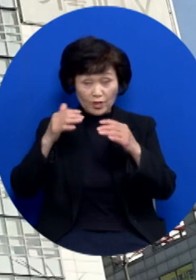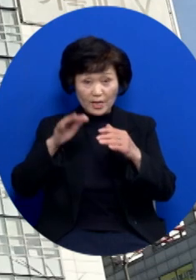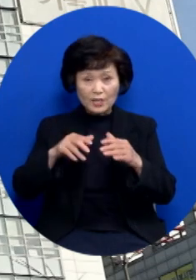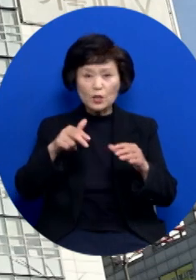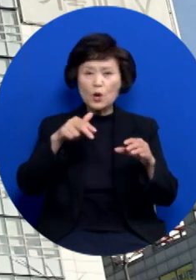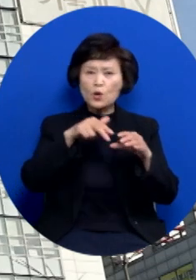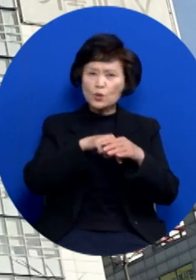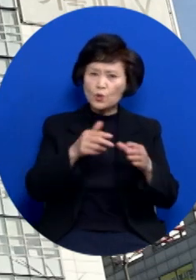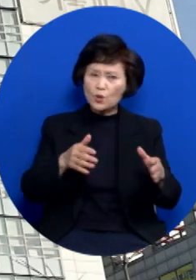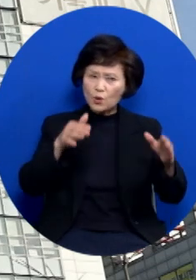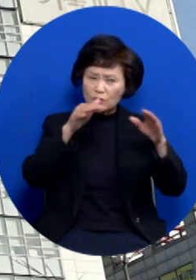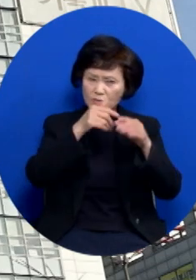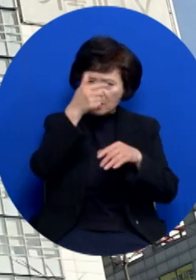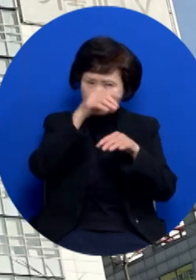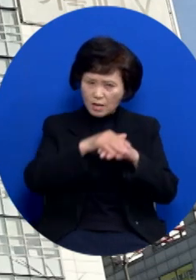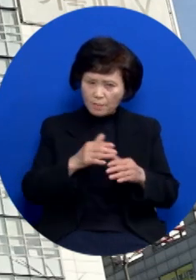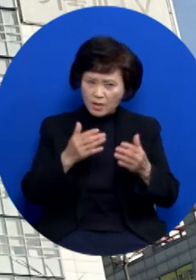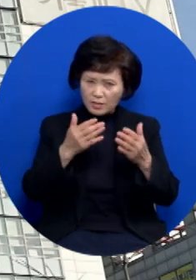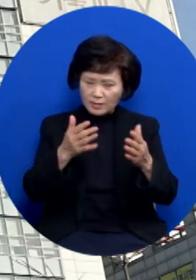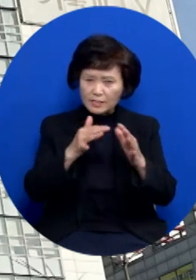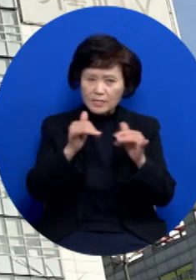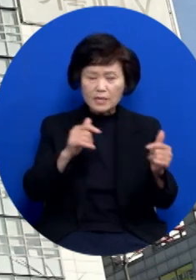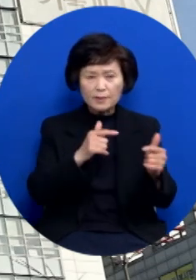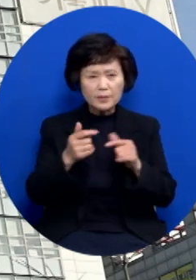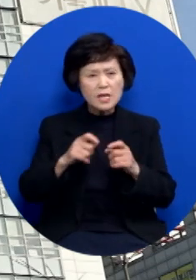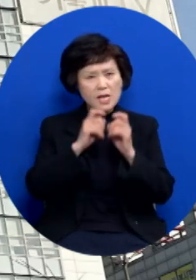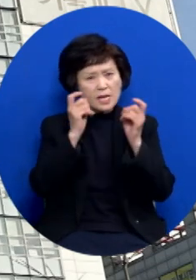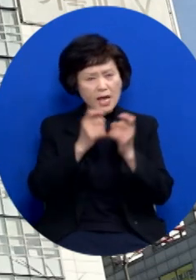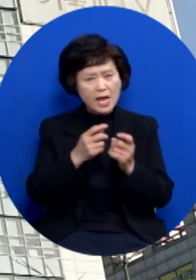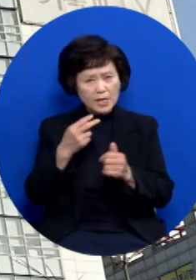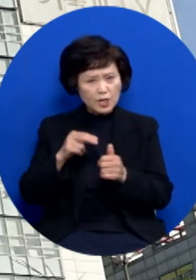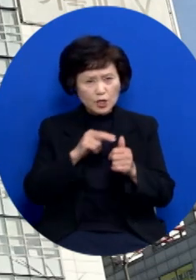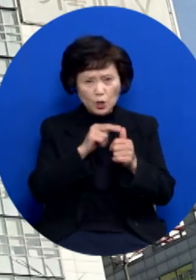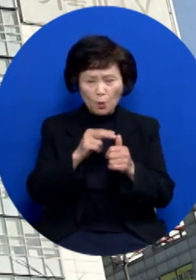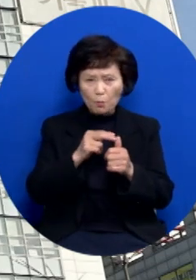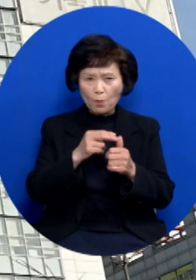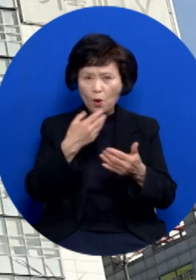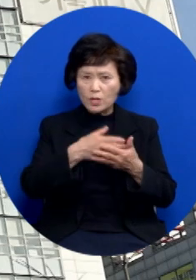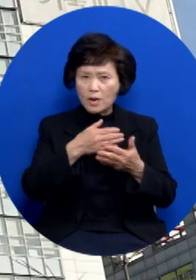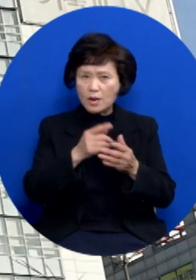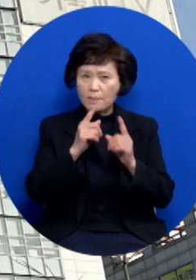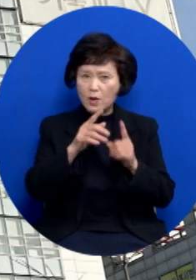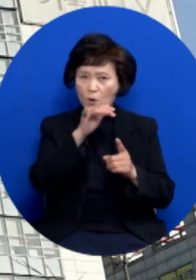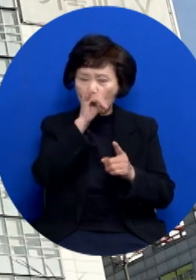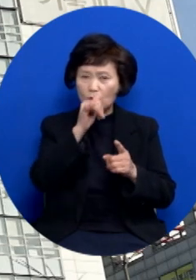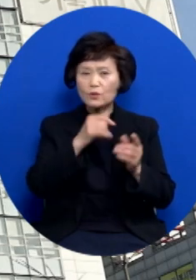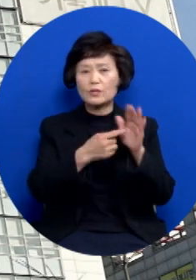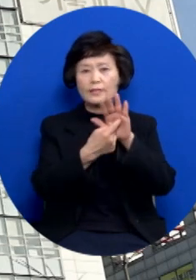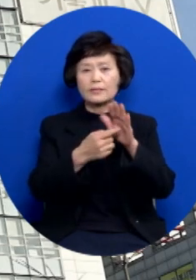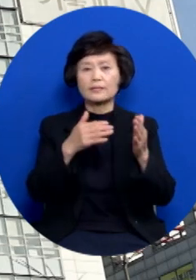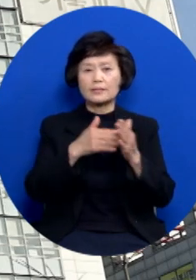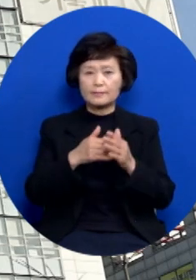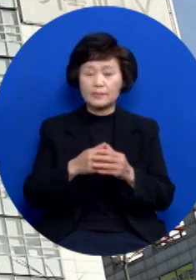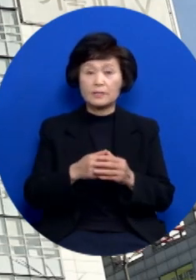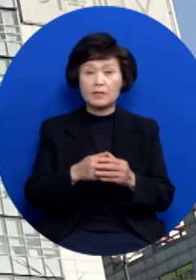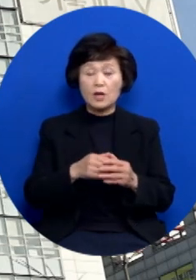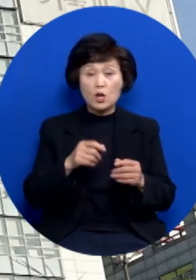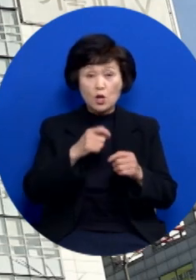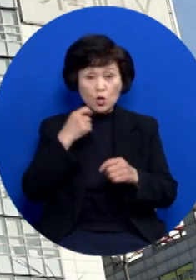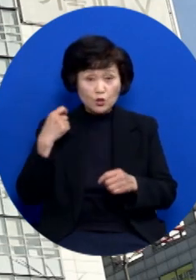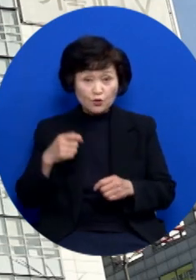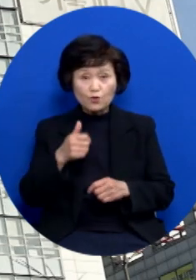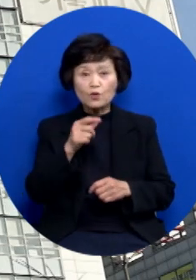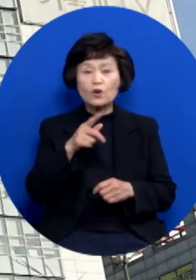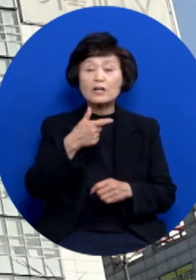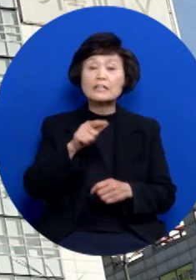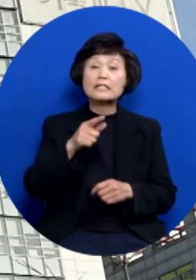드리는 성도들에게 개인정보를 요구하고 있는 것으로 나타났습니다. 기독교 박해 감시기구인 차이나 에이드는 중국